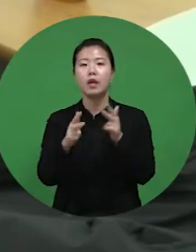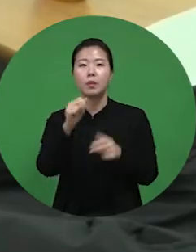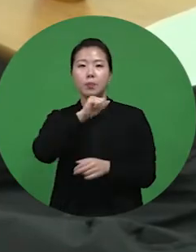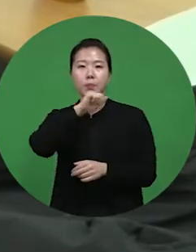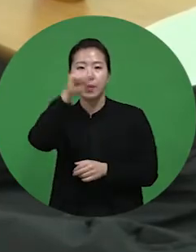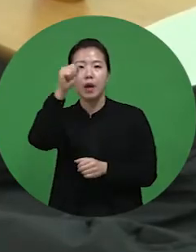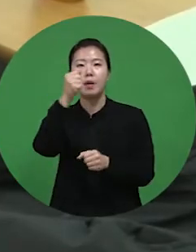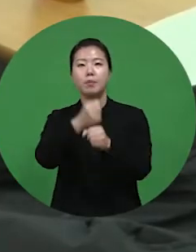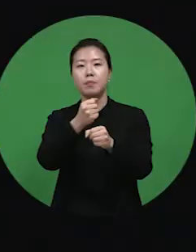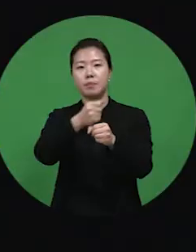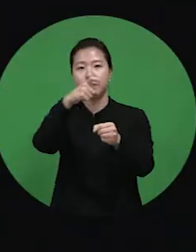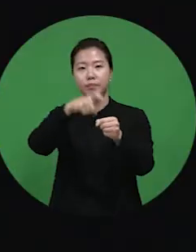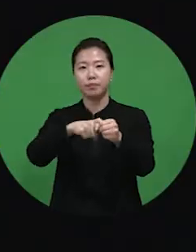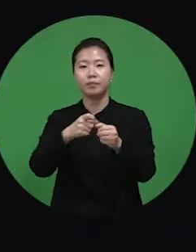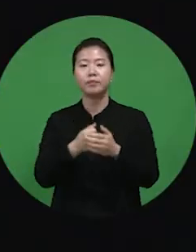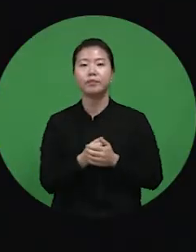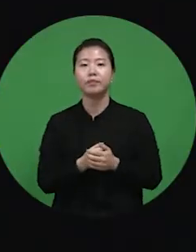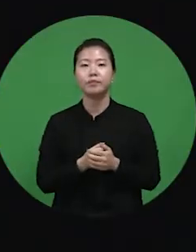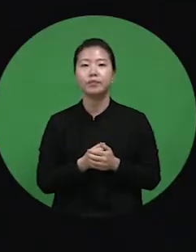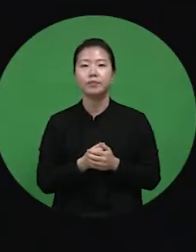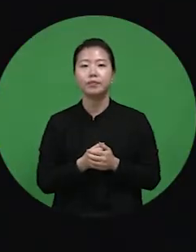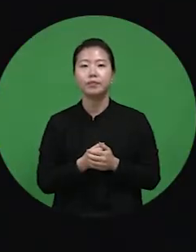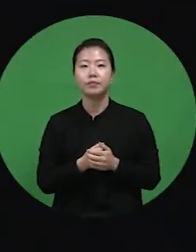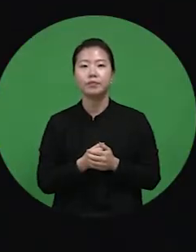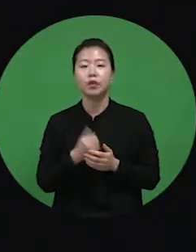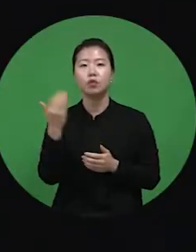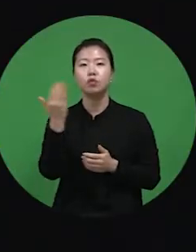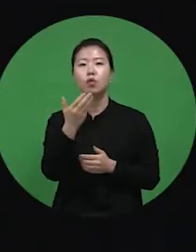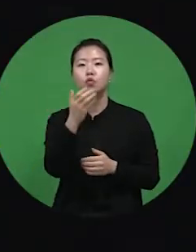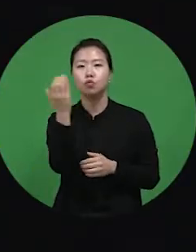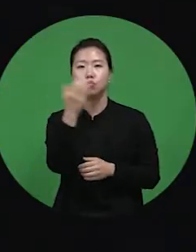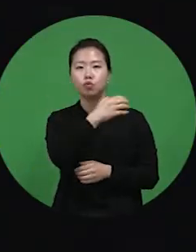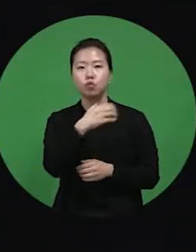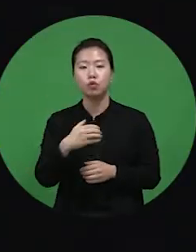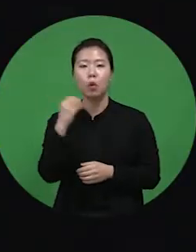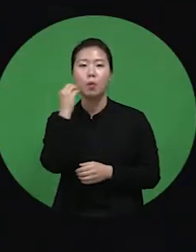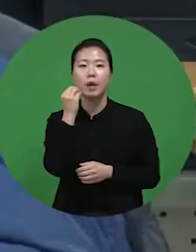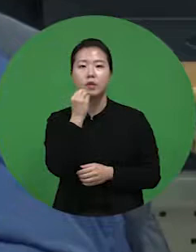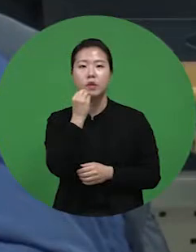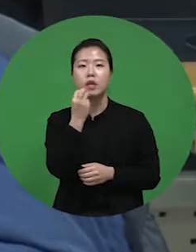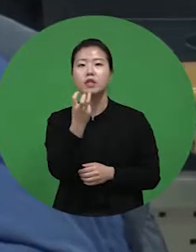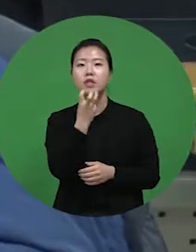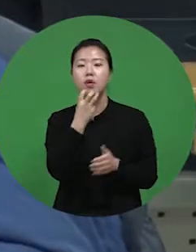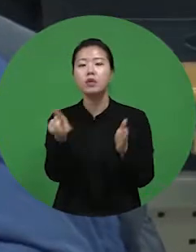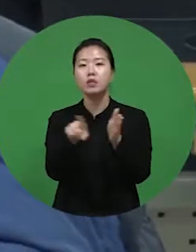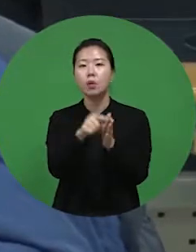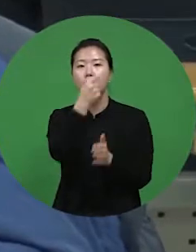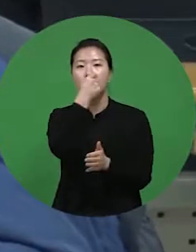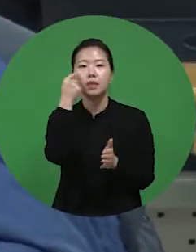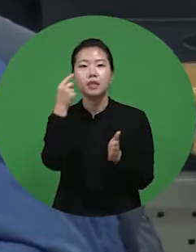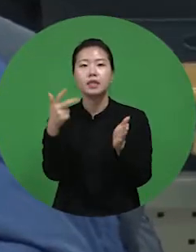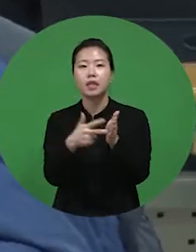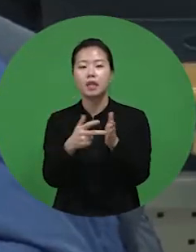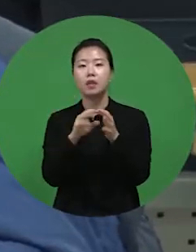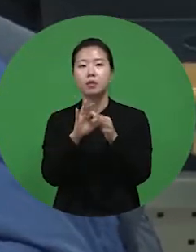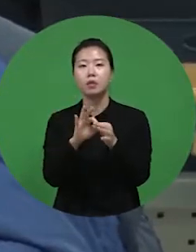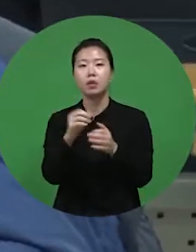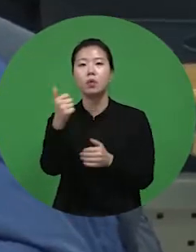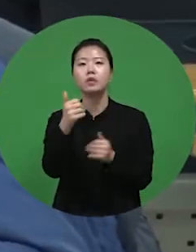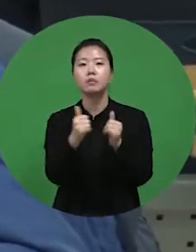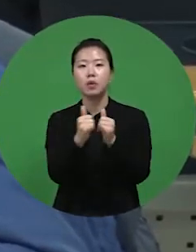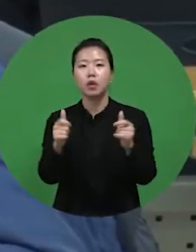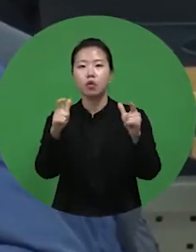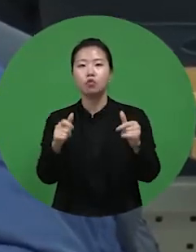창업 성공률을 제고하고자 마련됐는데요. 구로구청 홈페이지나 서울신용보증재단 홈페이지를 통해 50여